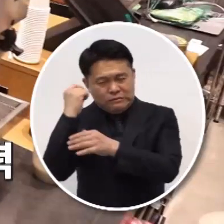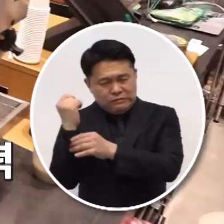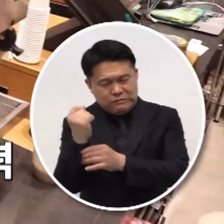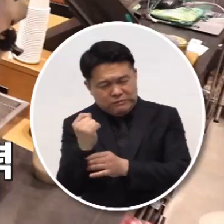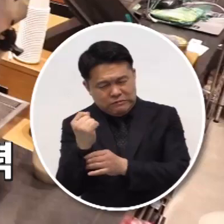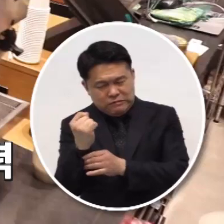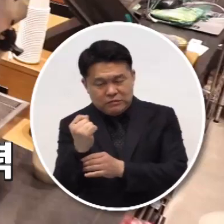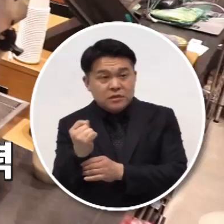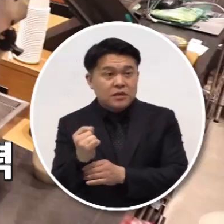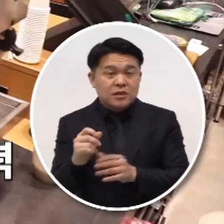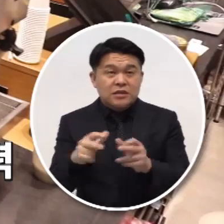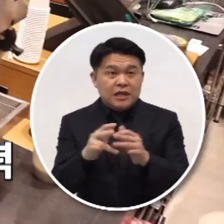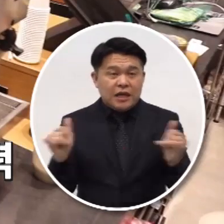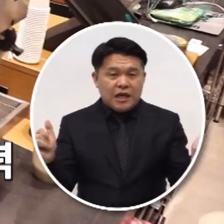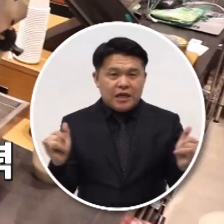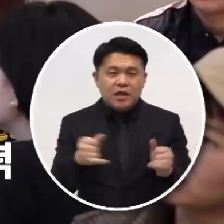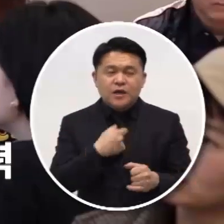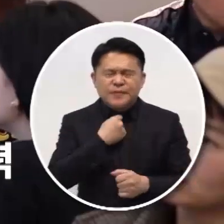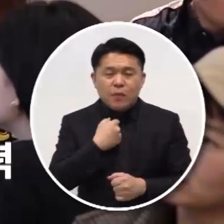목소리를 듣는 것.